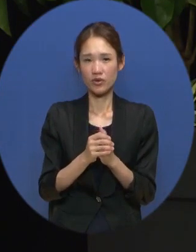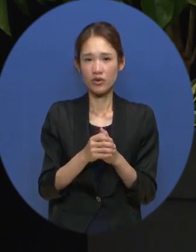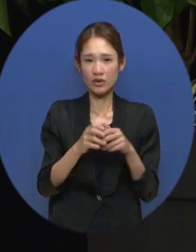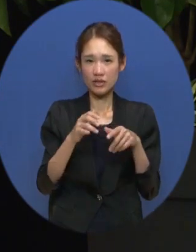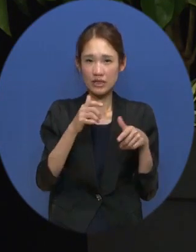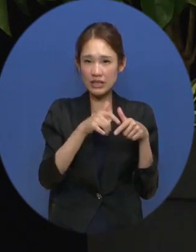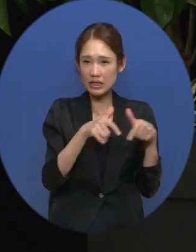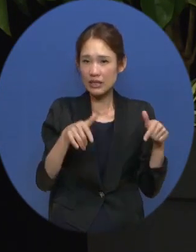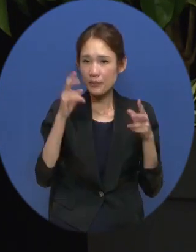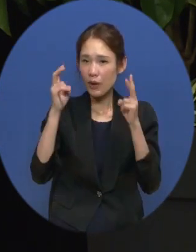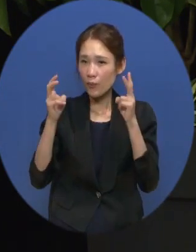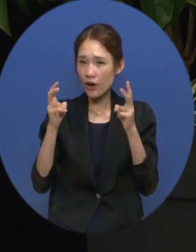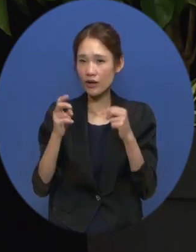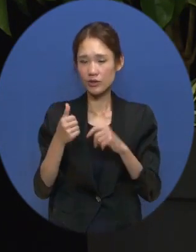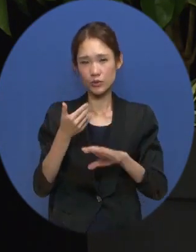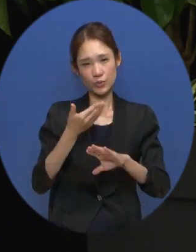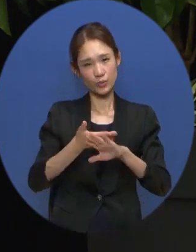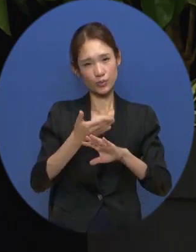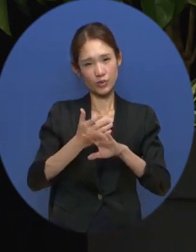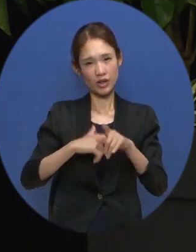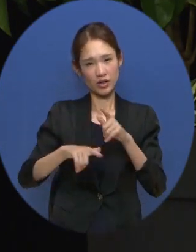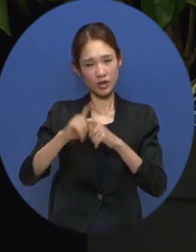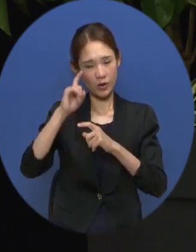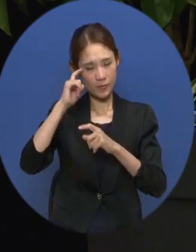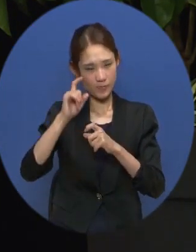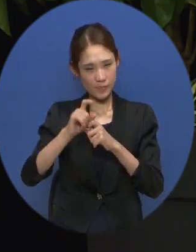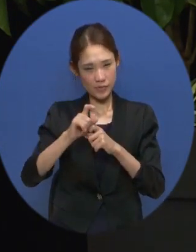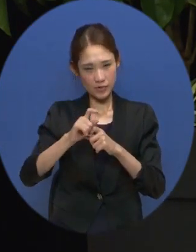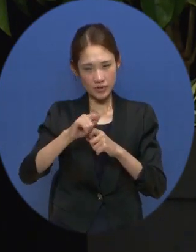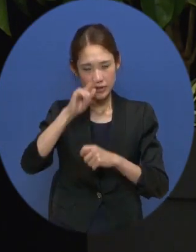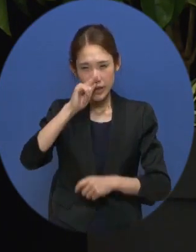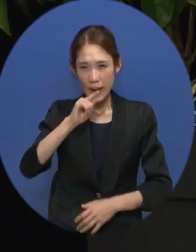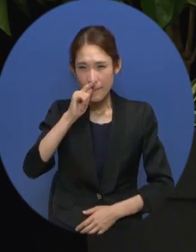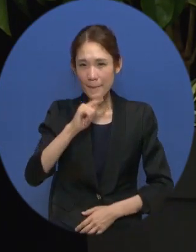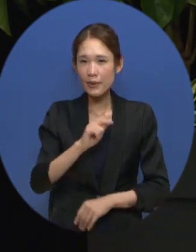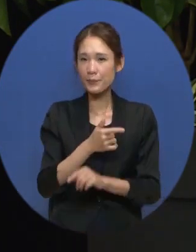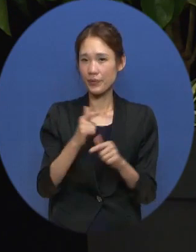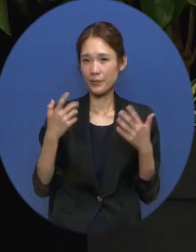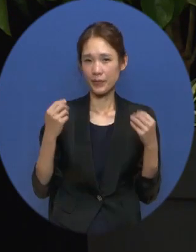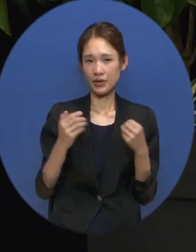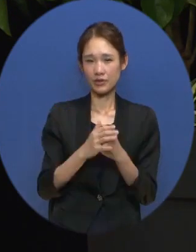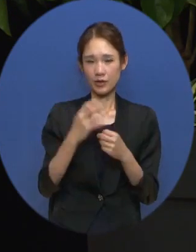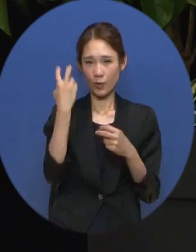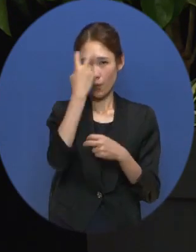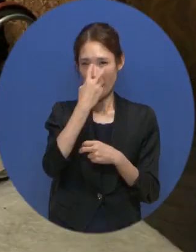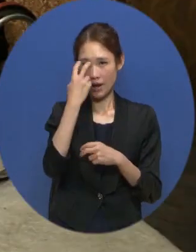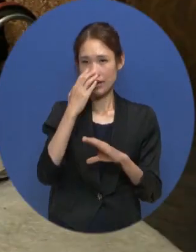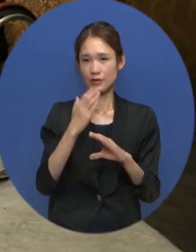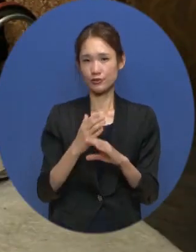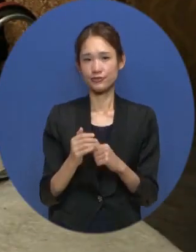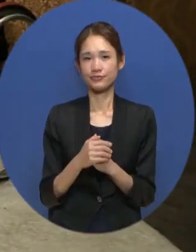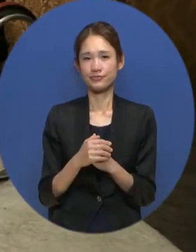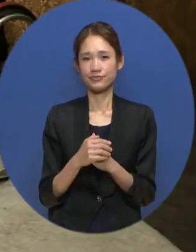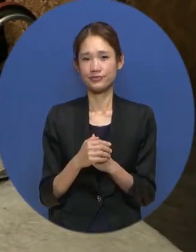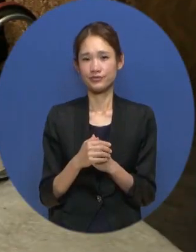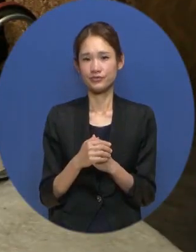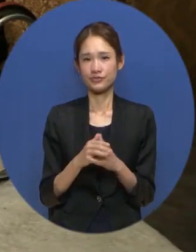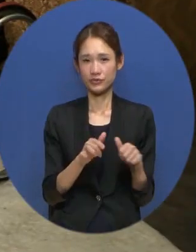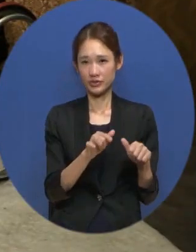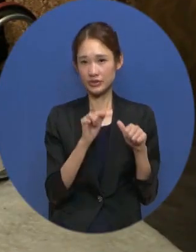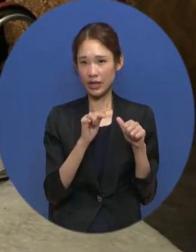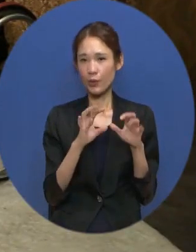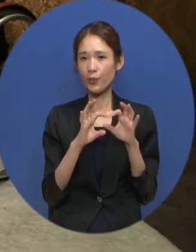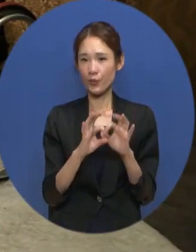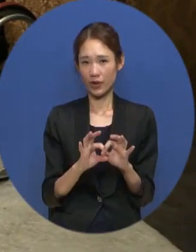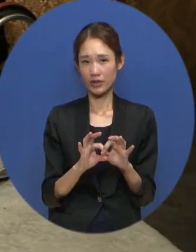일반 회사보다는 좀 더 신경 쓰여지는 부분이 많이 있거든요. 그런 부분 관리하고 있습니다. 네, 인사 관련해서